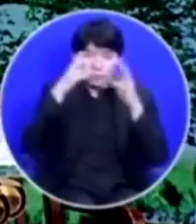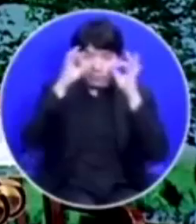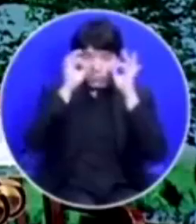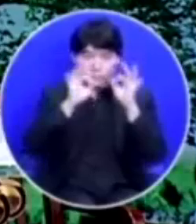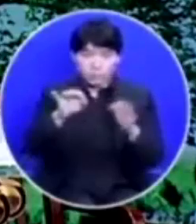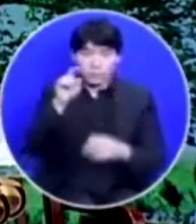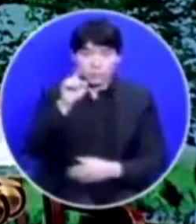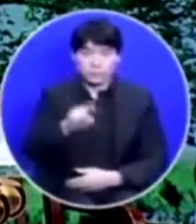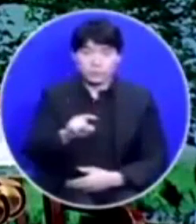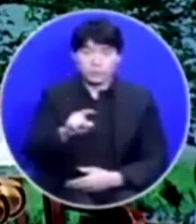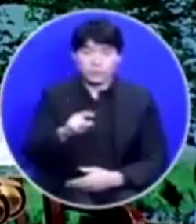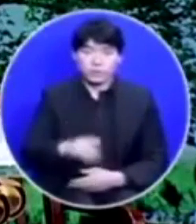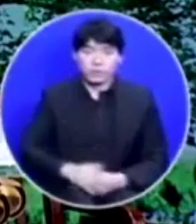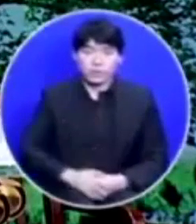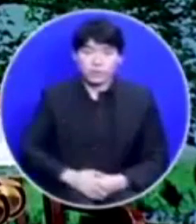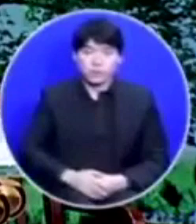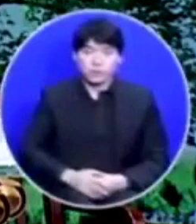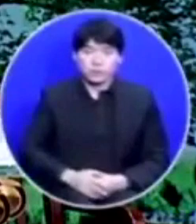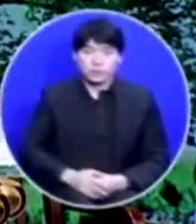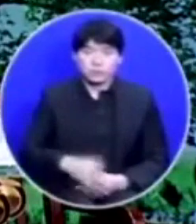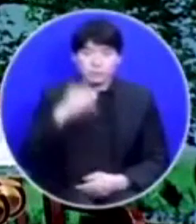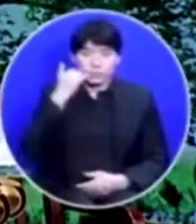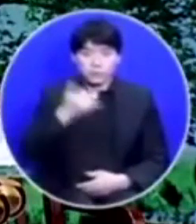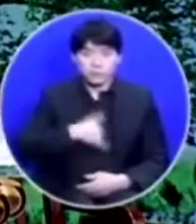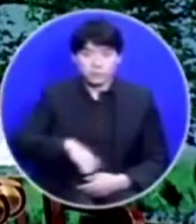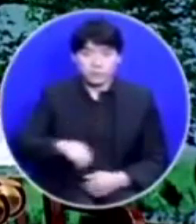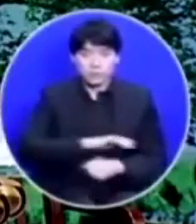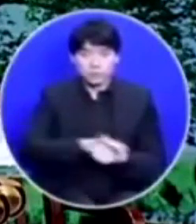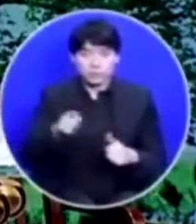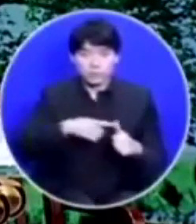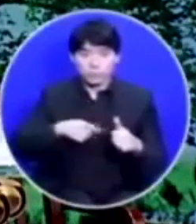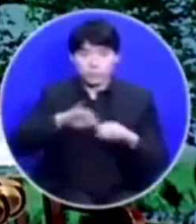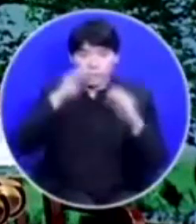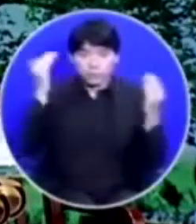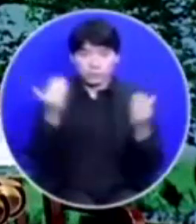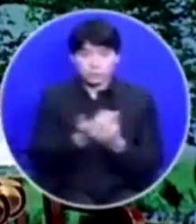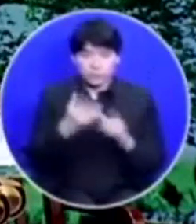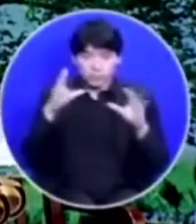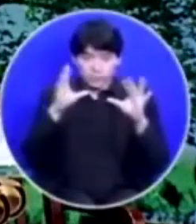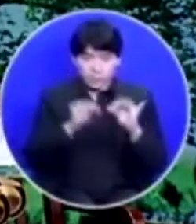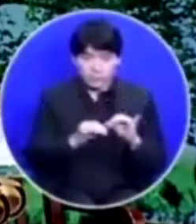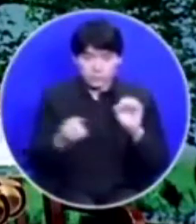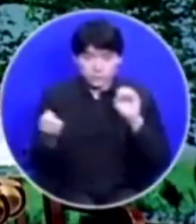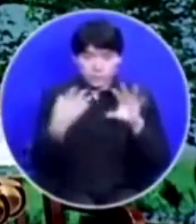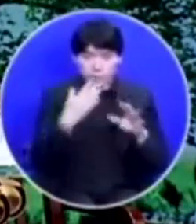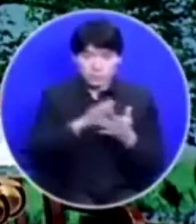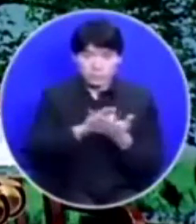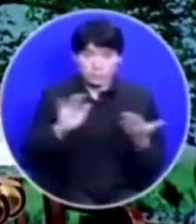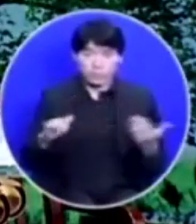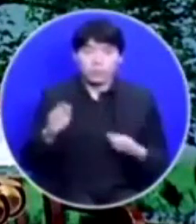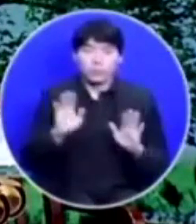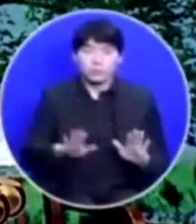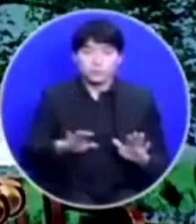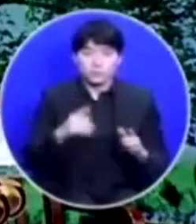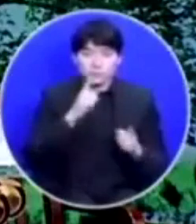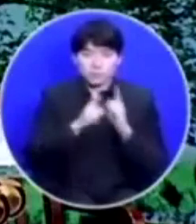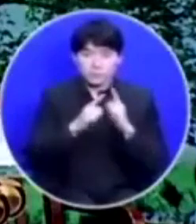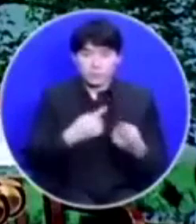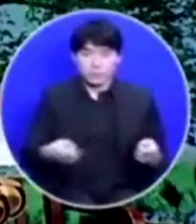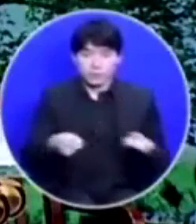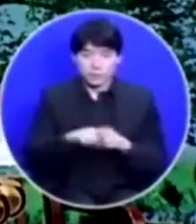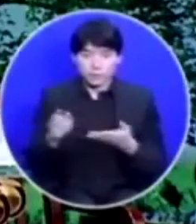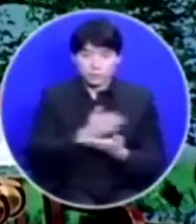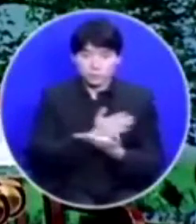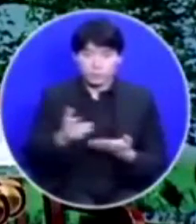자녀들을 잘 교육하는 완전한 답입니다 오늘 그 말씀을 여러분과 같이 나누려고 합니다